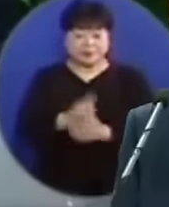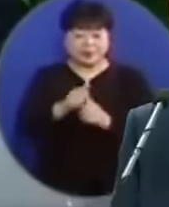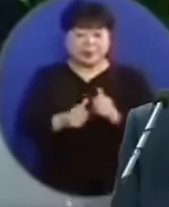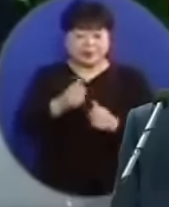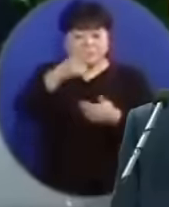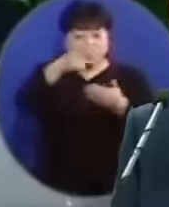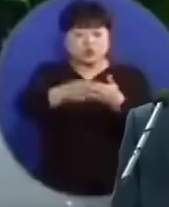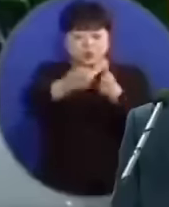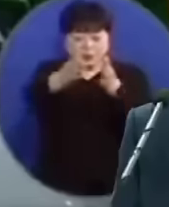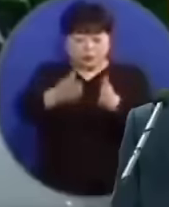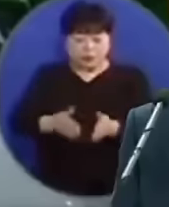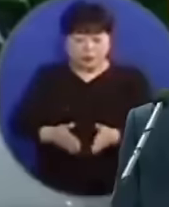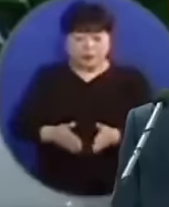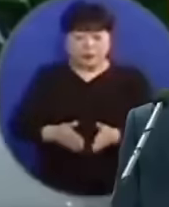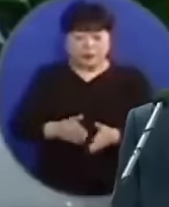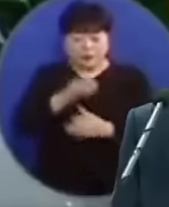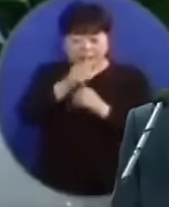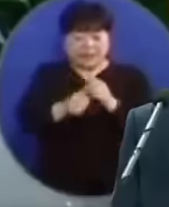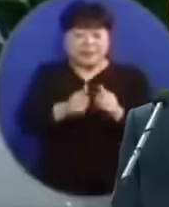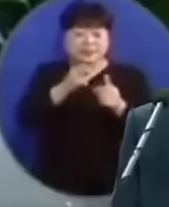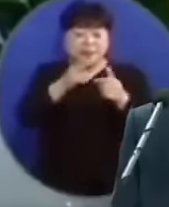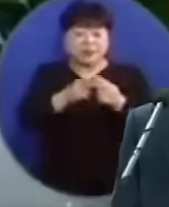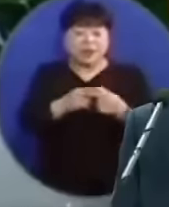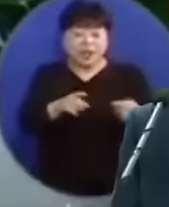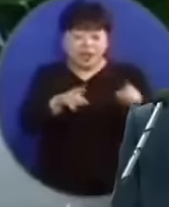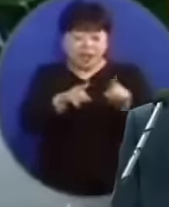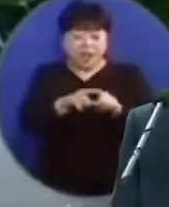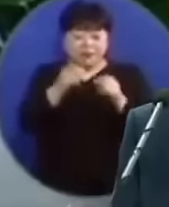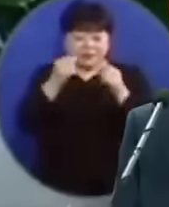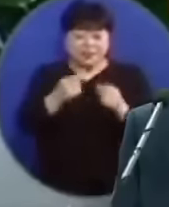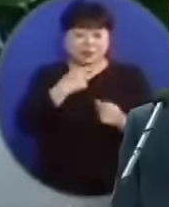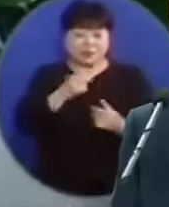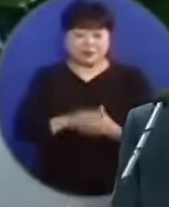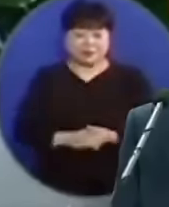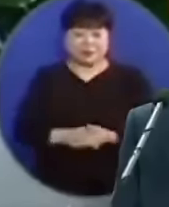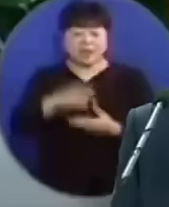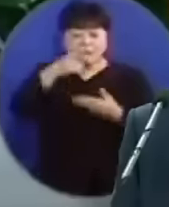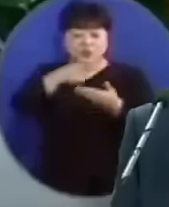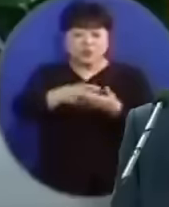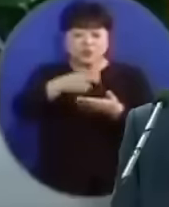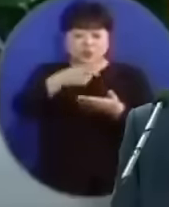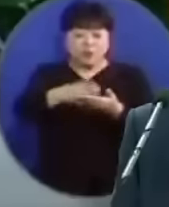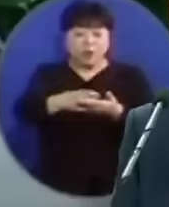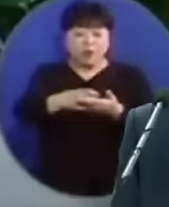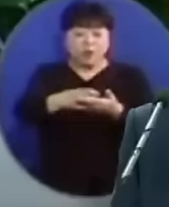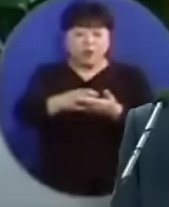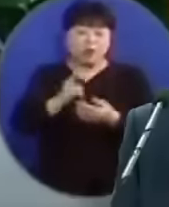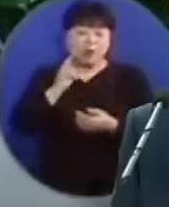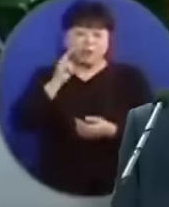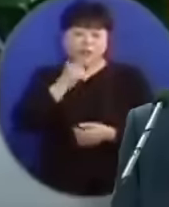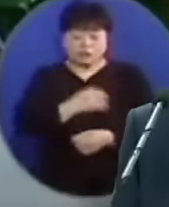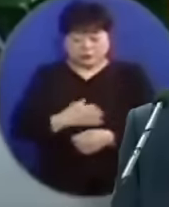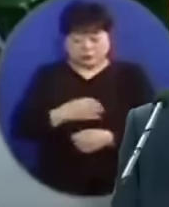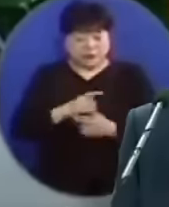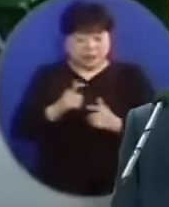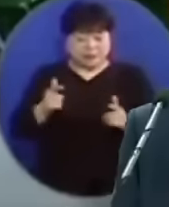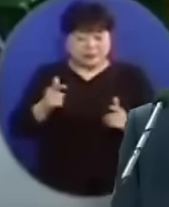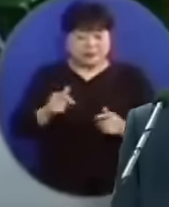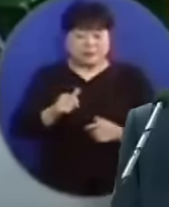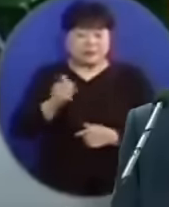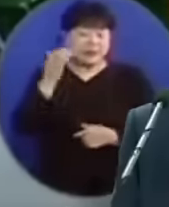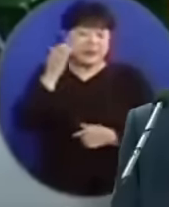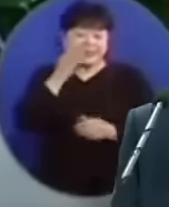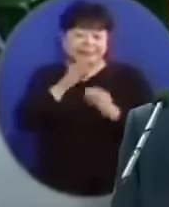하나님은 율법을 통해서 우리로 하여금 하나님과 함께 살기를 원하시는 것입니다. 율법은 굉장히 괴로운 것이 아니라 가나안